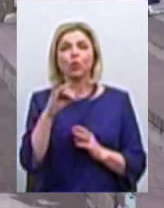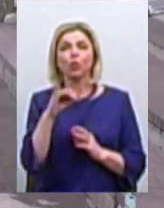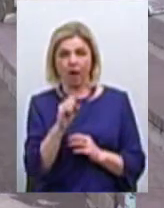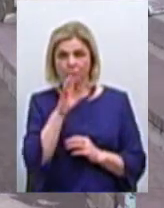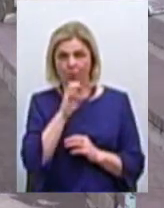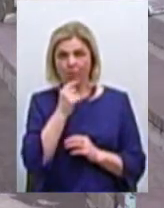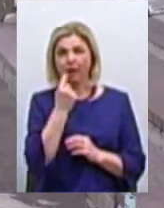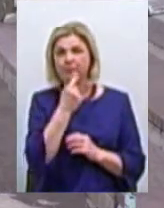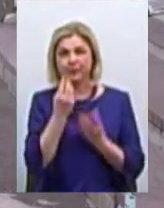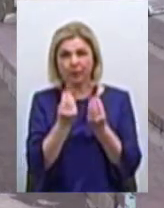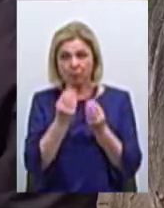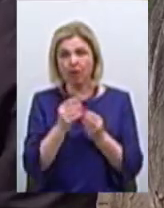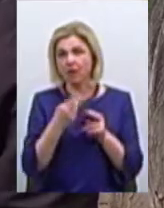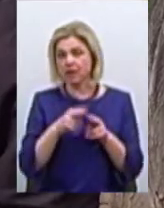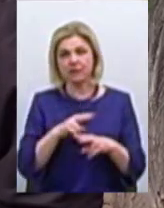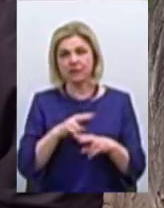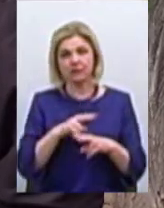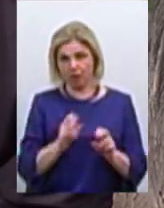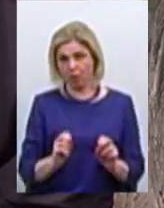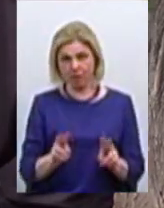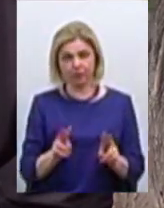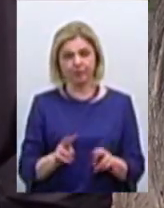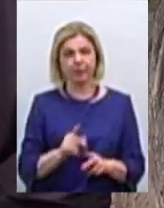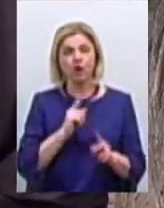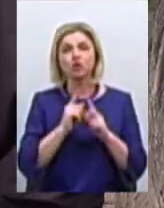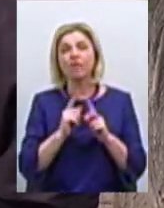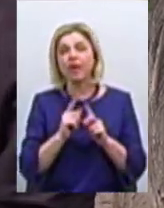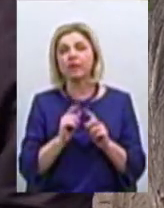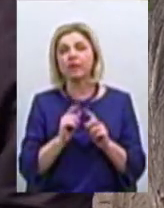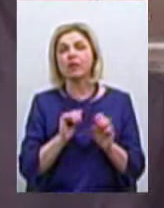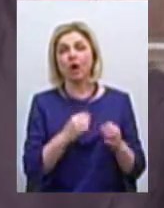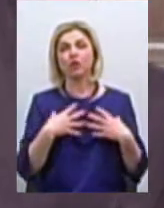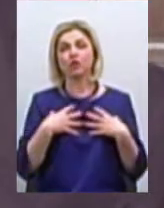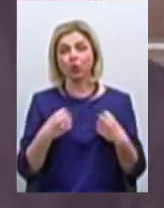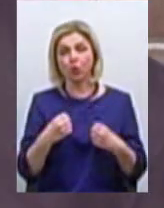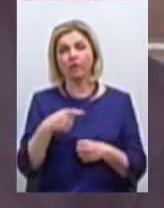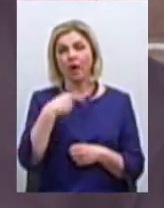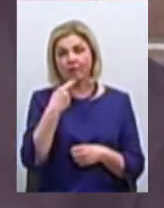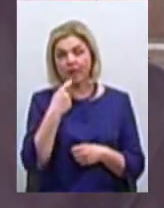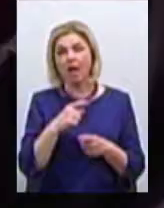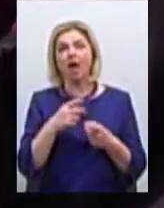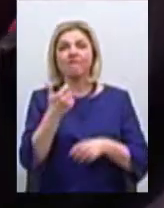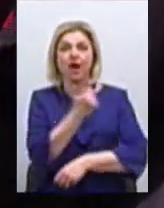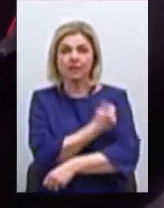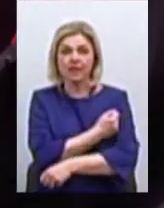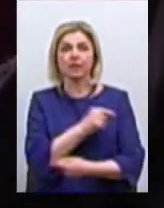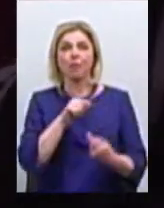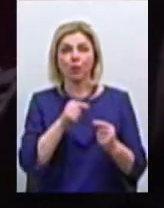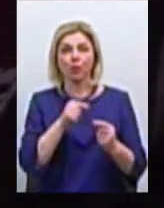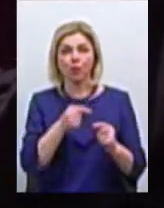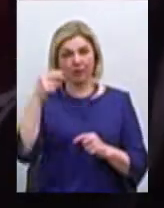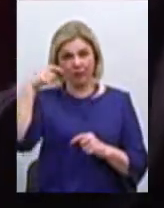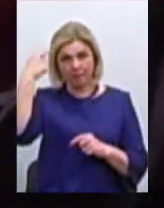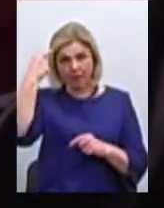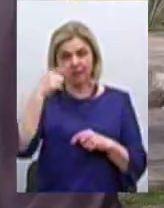є смертельно небезпечно. Речник управління охорони здоров'я Юрій Багрянцев говорить, вакцина проти сказу в Миколаєві є у